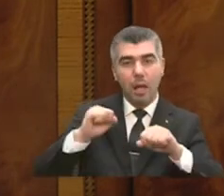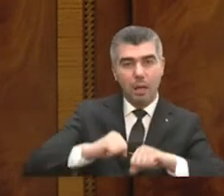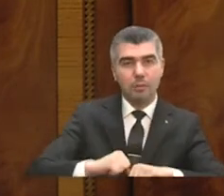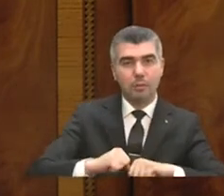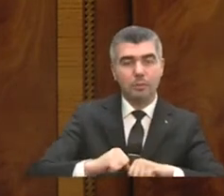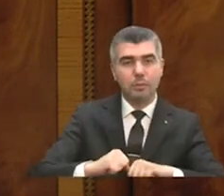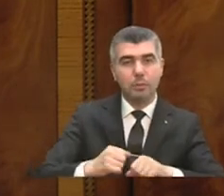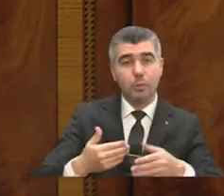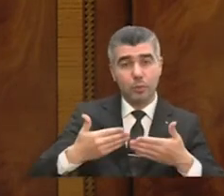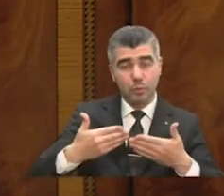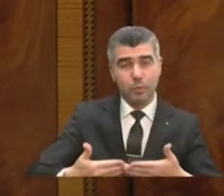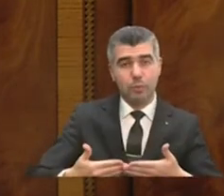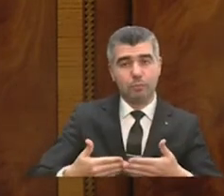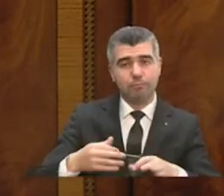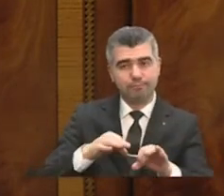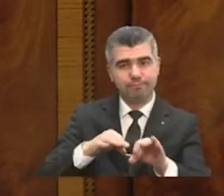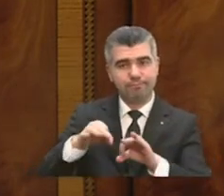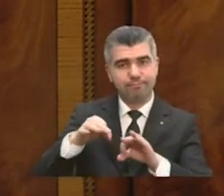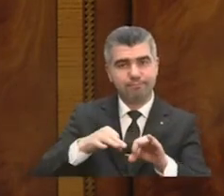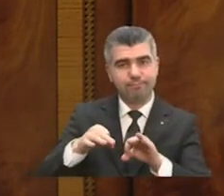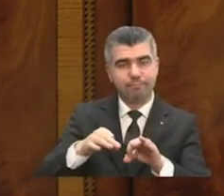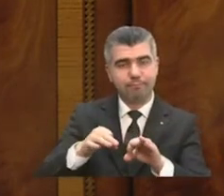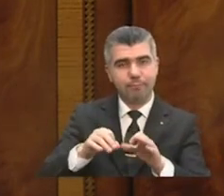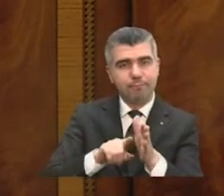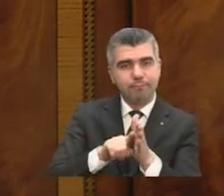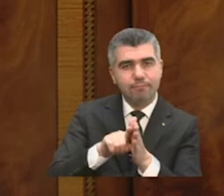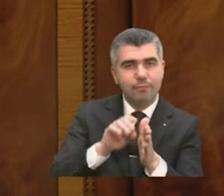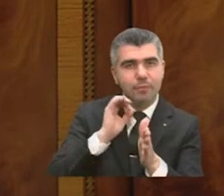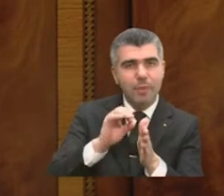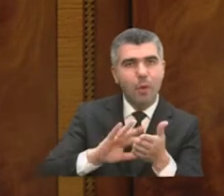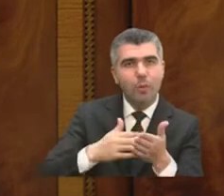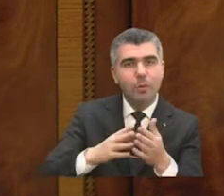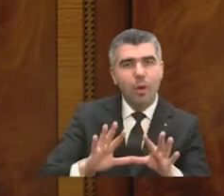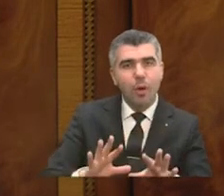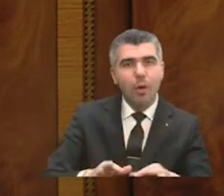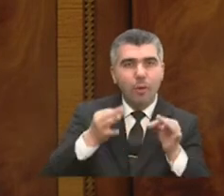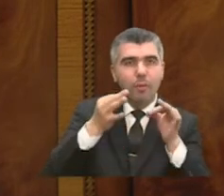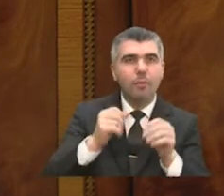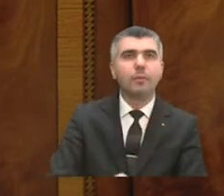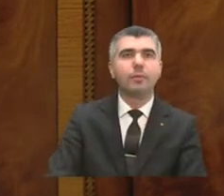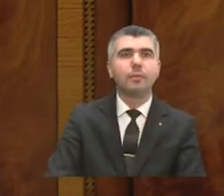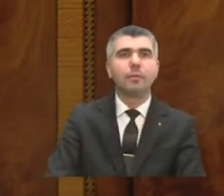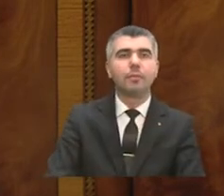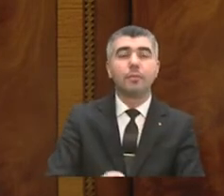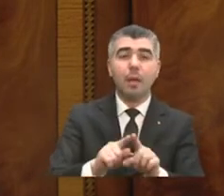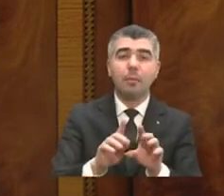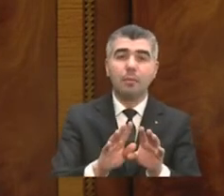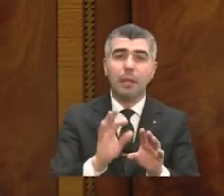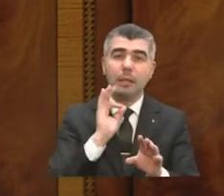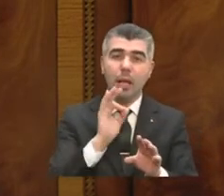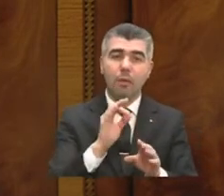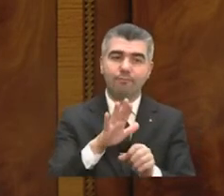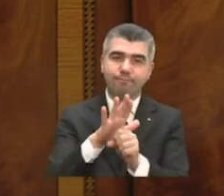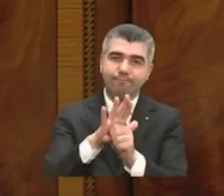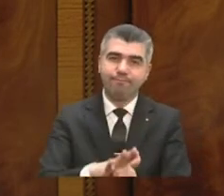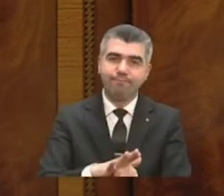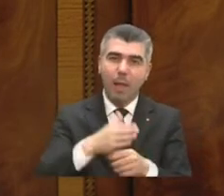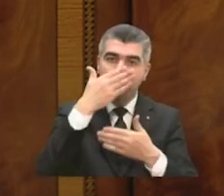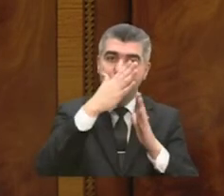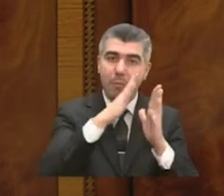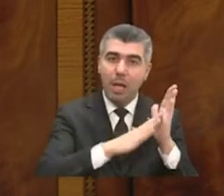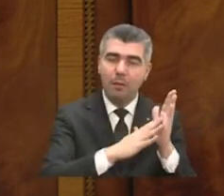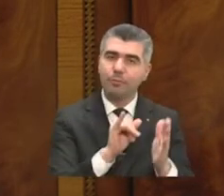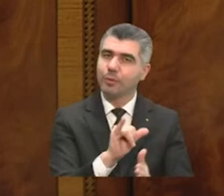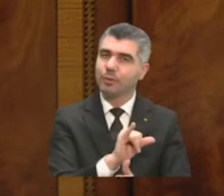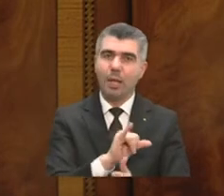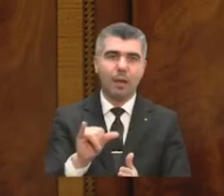Parlement arabe. Nous devons dire ici que ces manœuvres qui essayent de porter